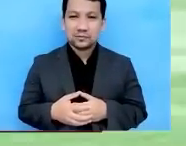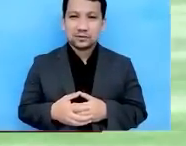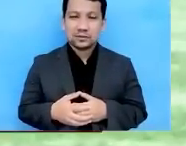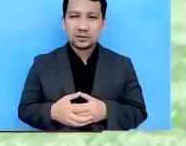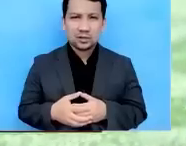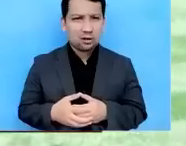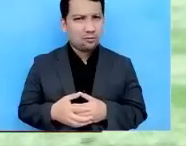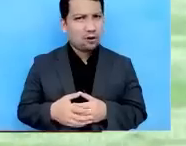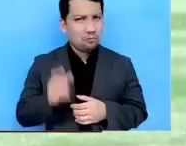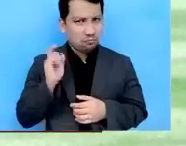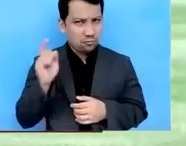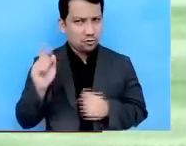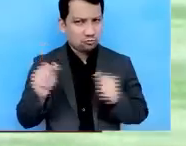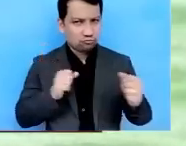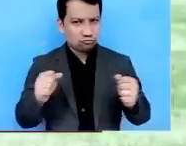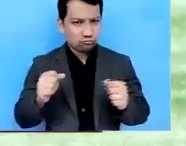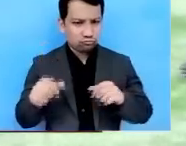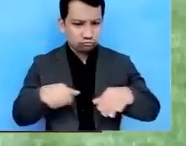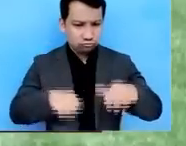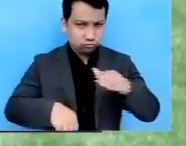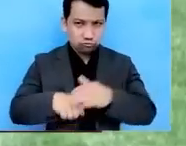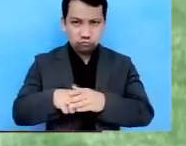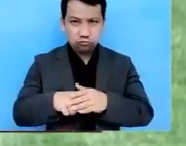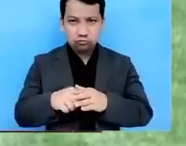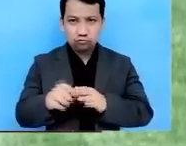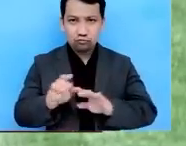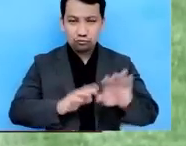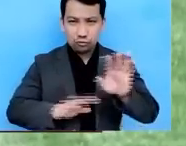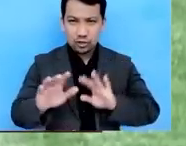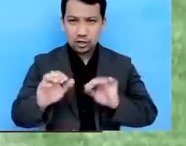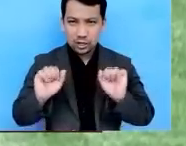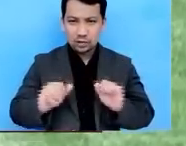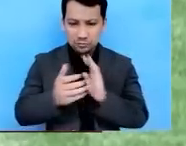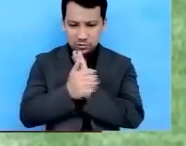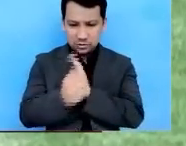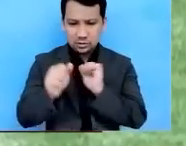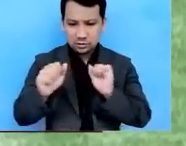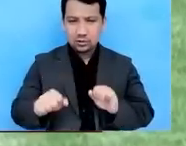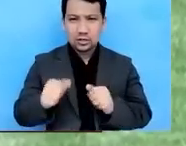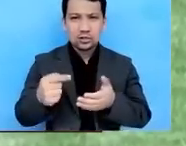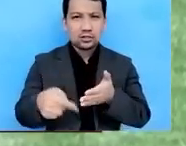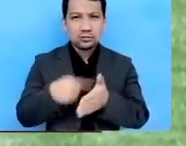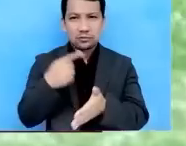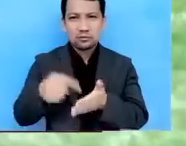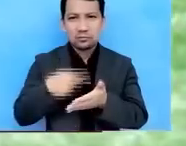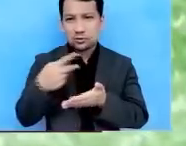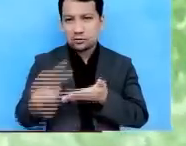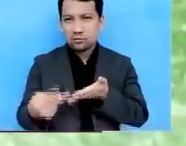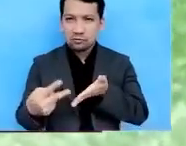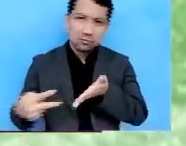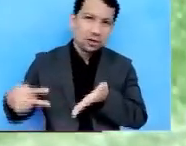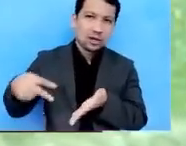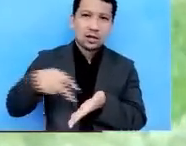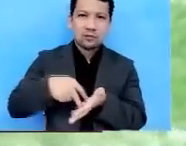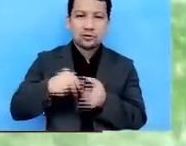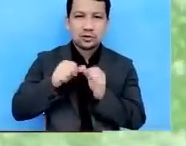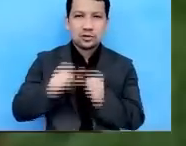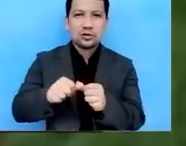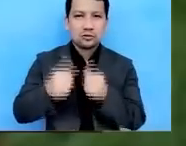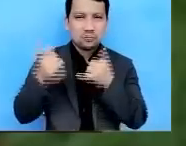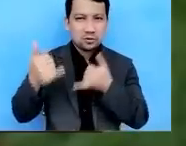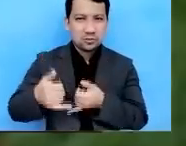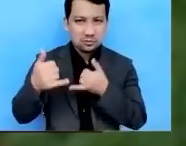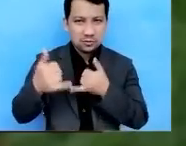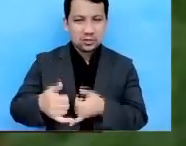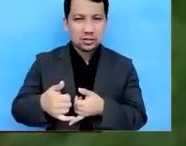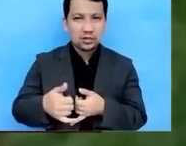Maliksirin ang kanilang footworks. Minsan mang nadadapa, bumabangon pa rin para maglaro,